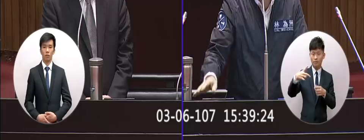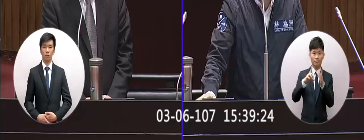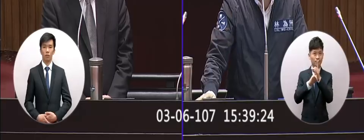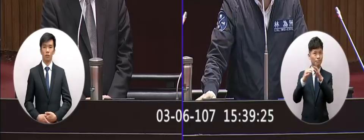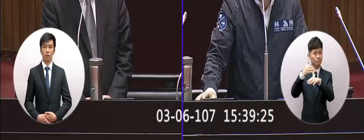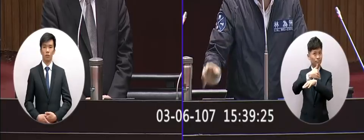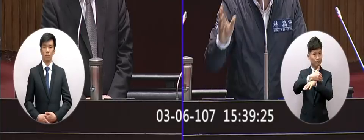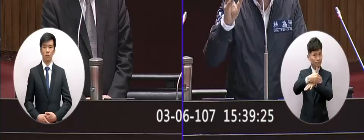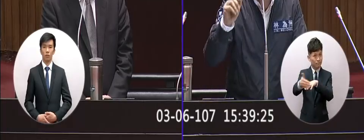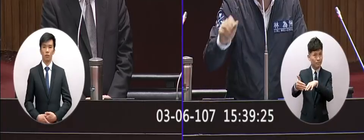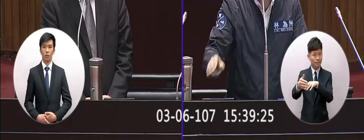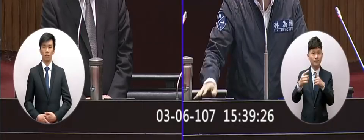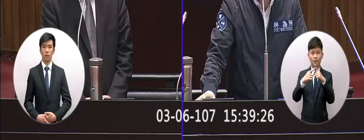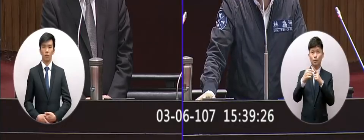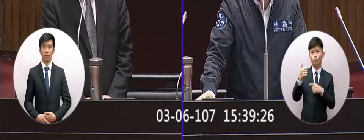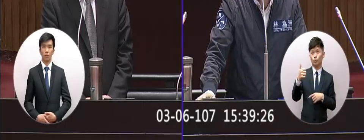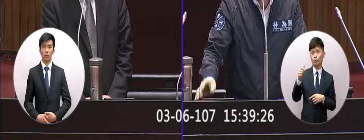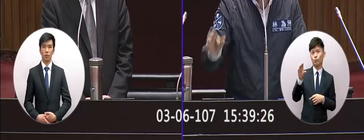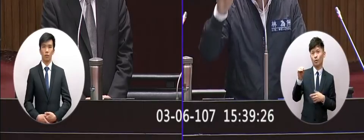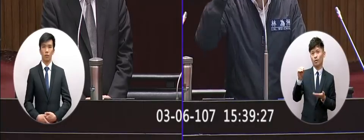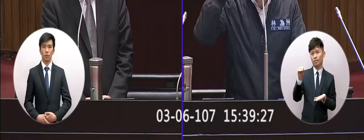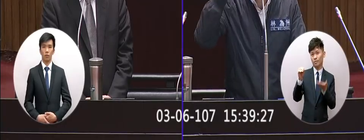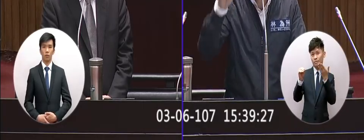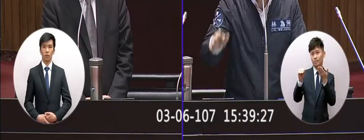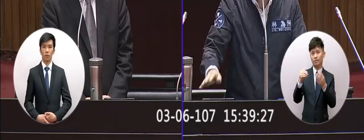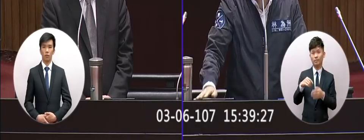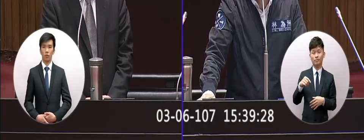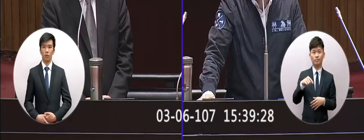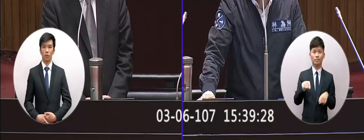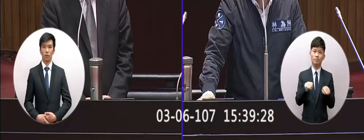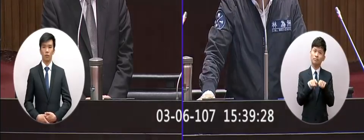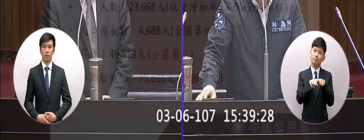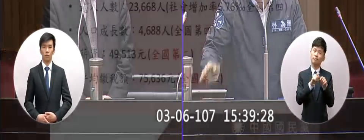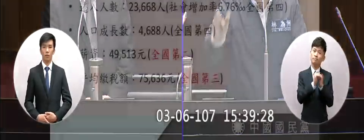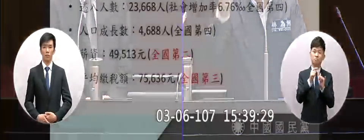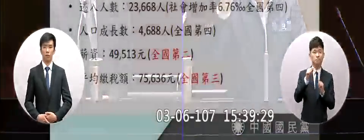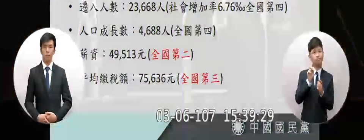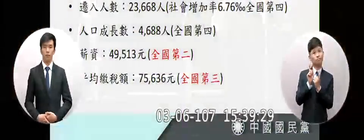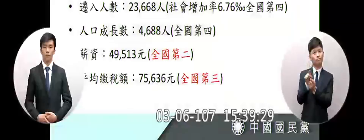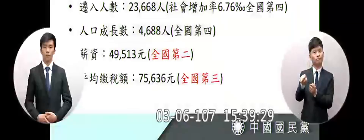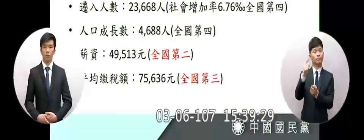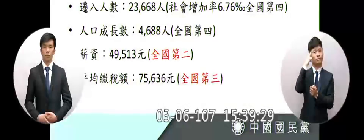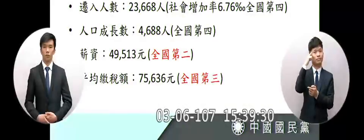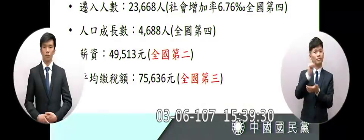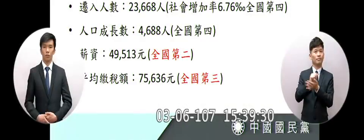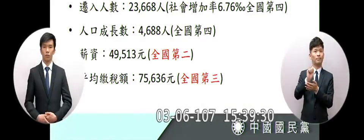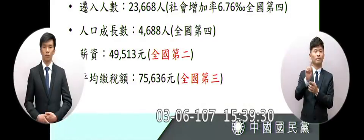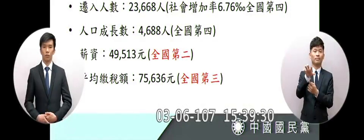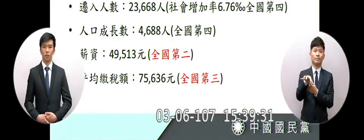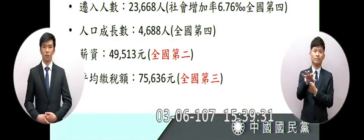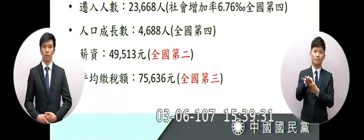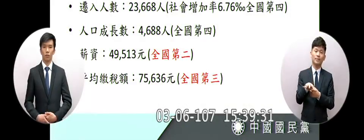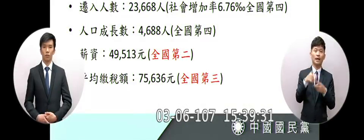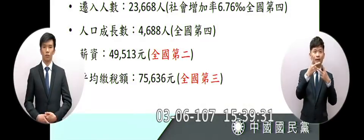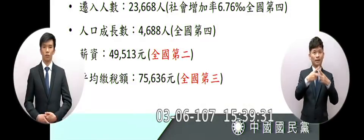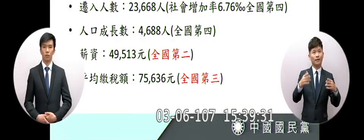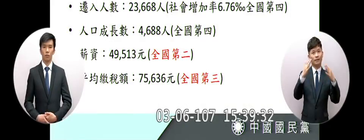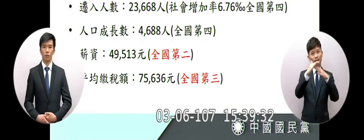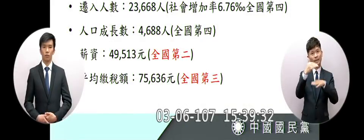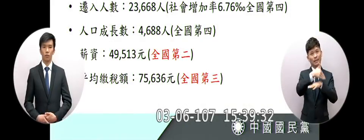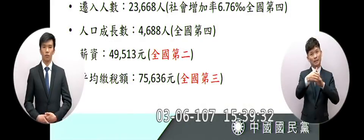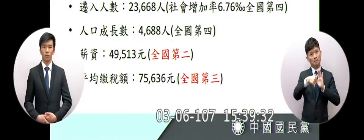县，55万的人口，大家印象中好像都是农业县或是客家大